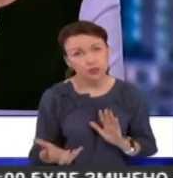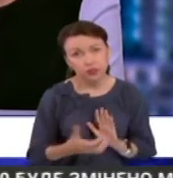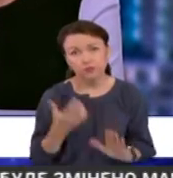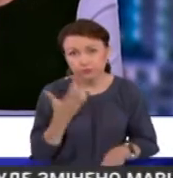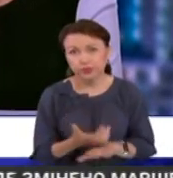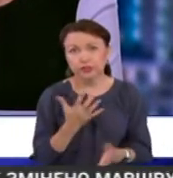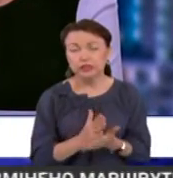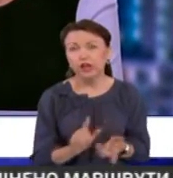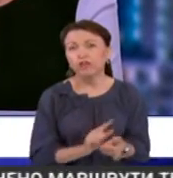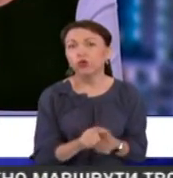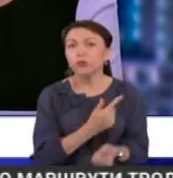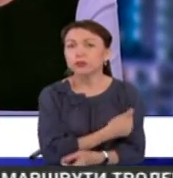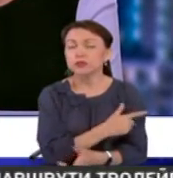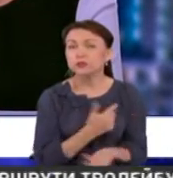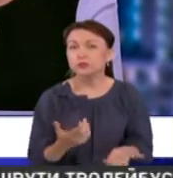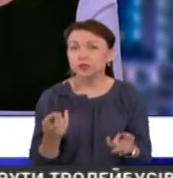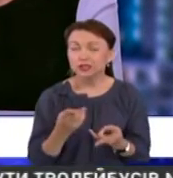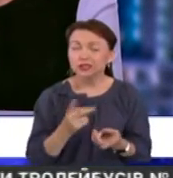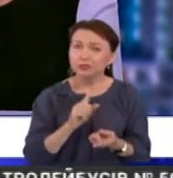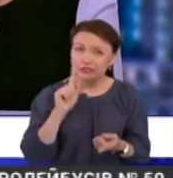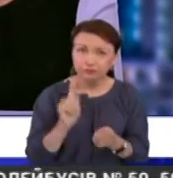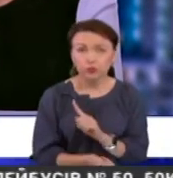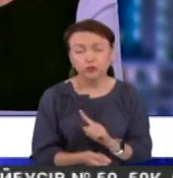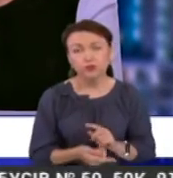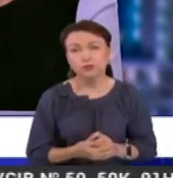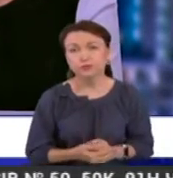ти не можеш підписати декларацію. А такий порядок його теж треба змінювати, і